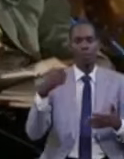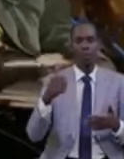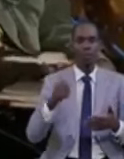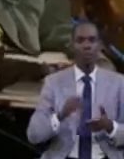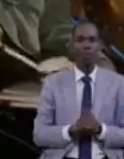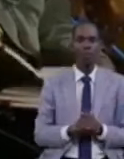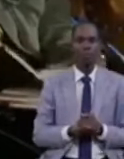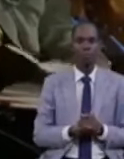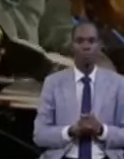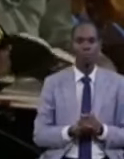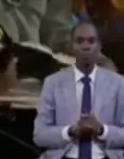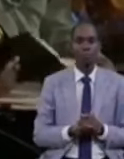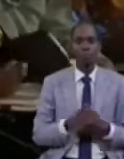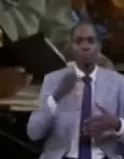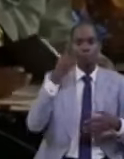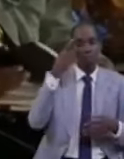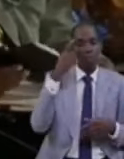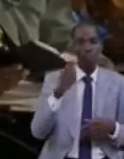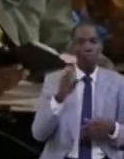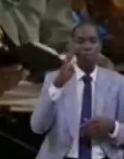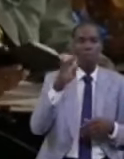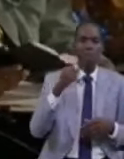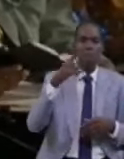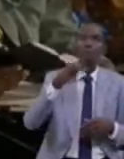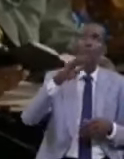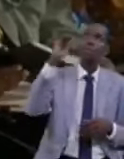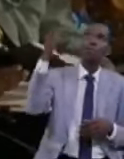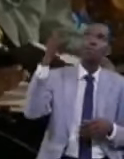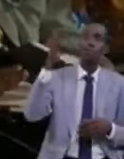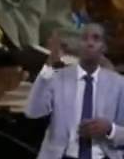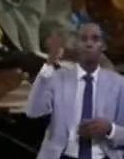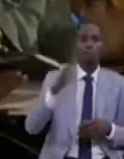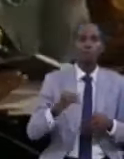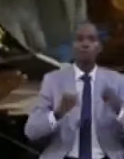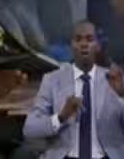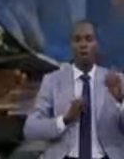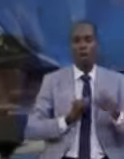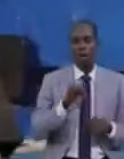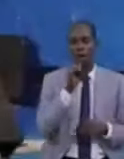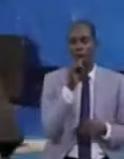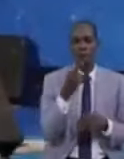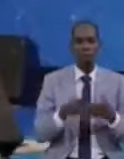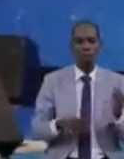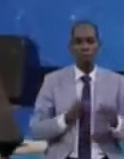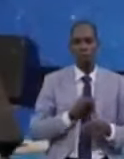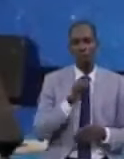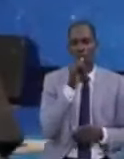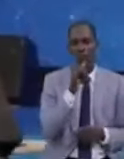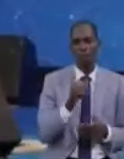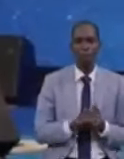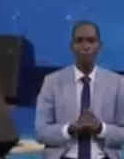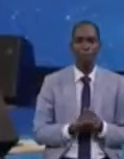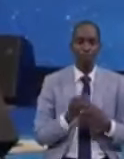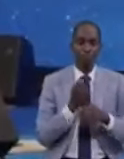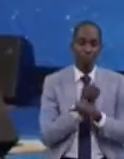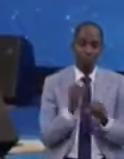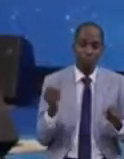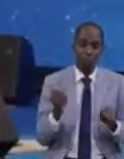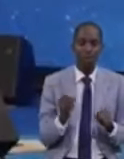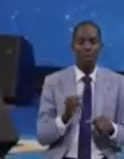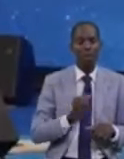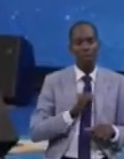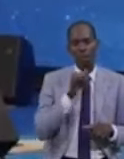10 par la grâce de Dieu je suis ce que je suis sauvé je suis ce que je suis par la